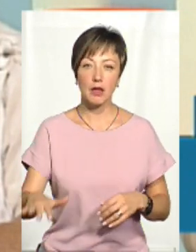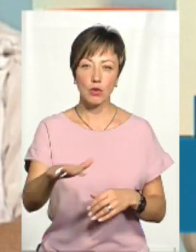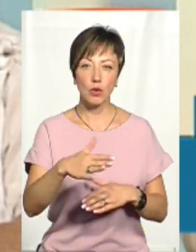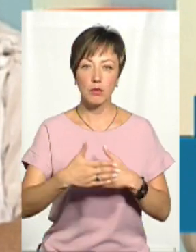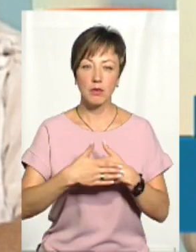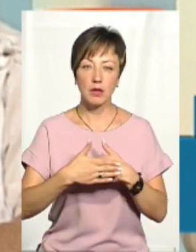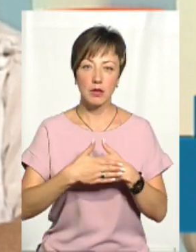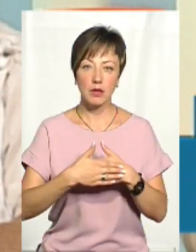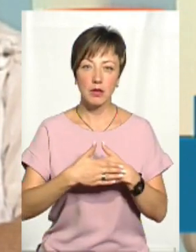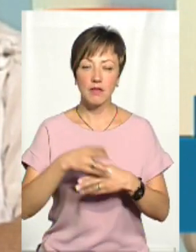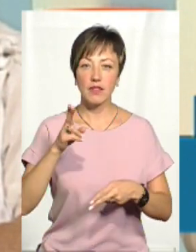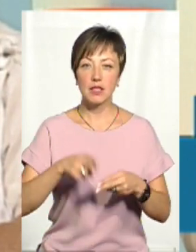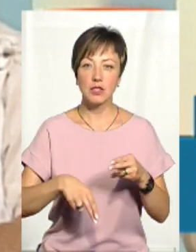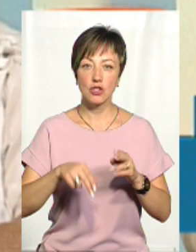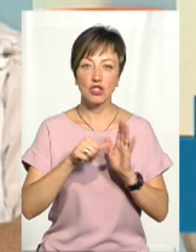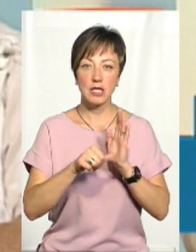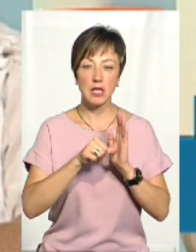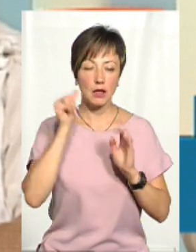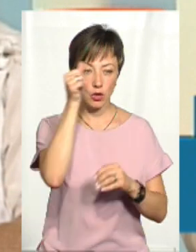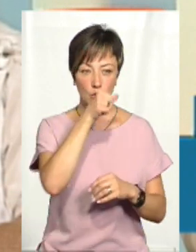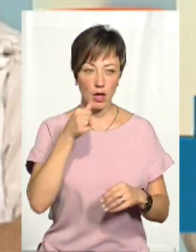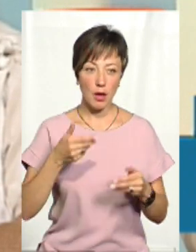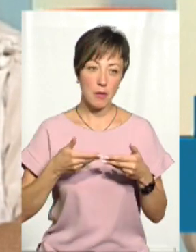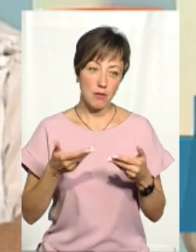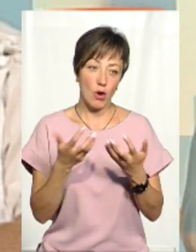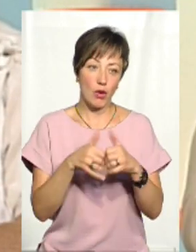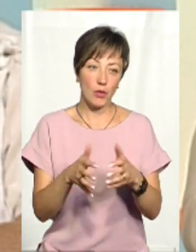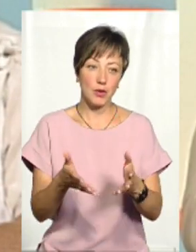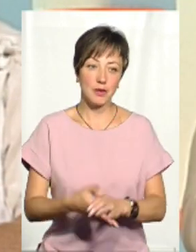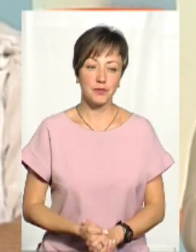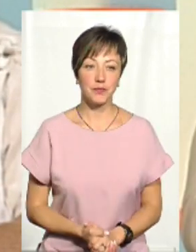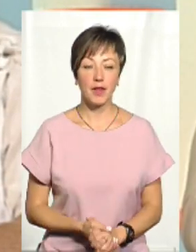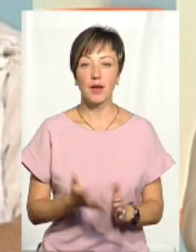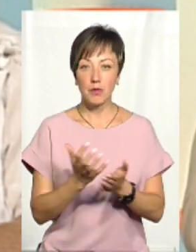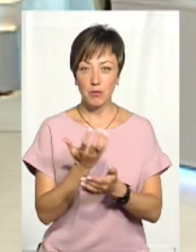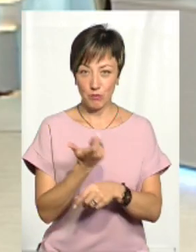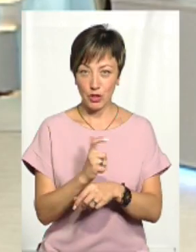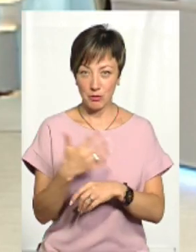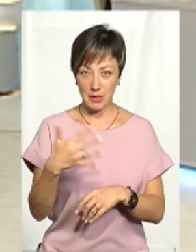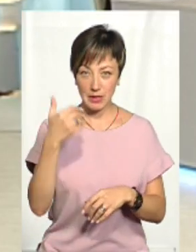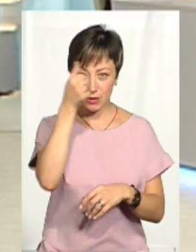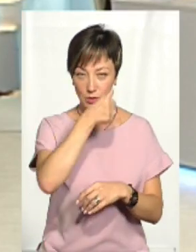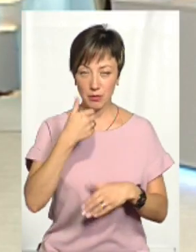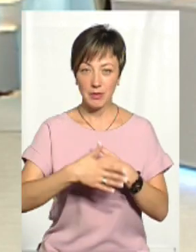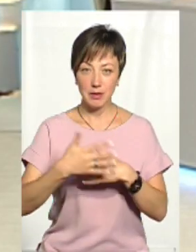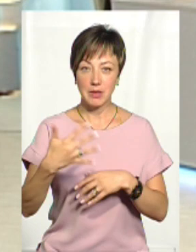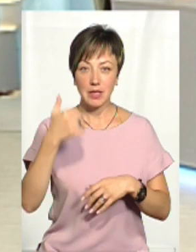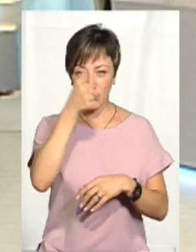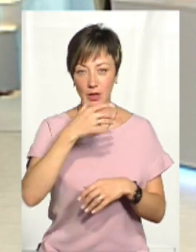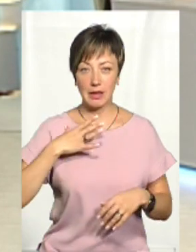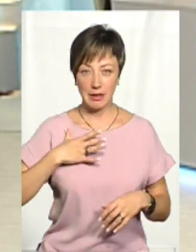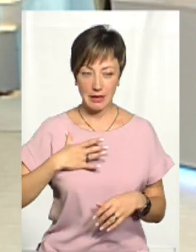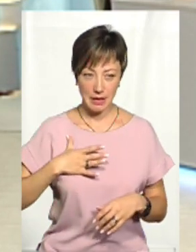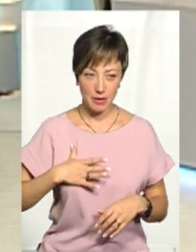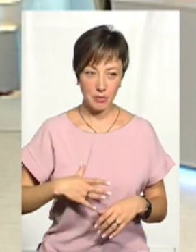територію десь в кінці 60-х. Ну і порахуйте. Це виходить більше 50 років, близько потрібно терпіти.